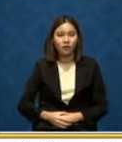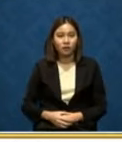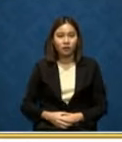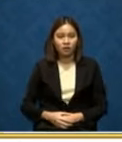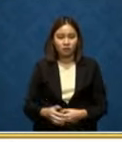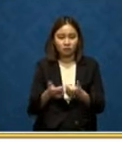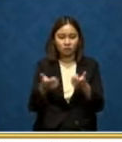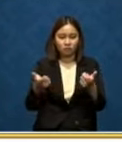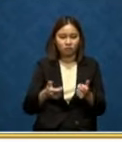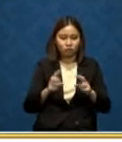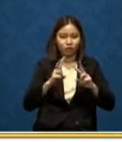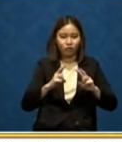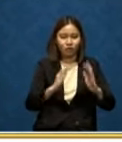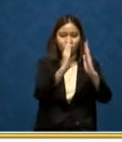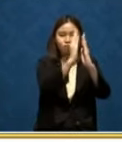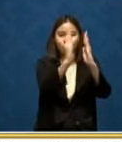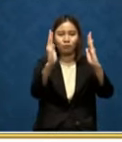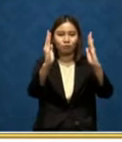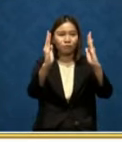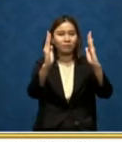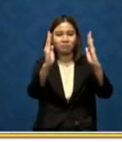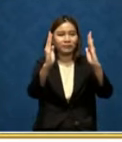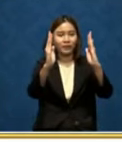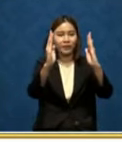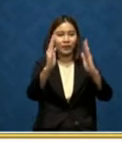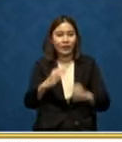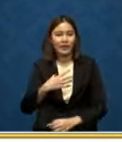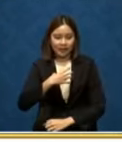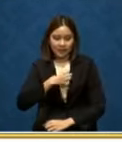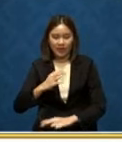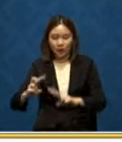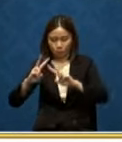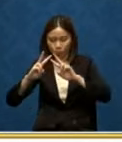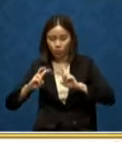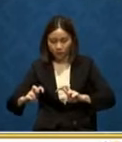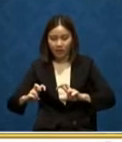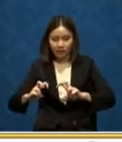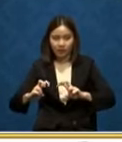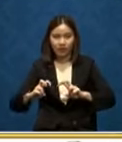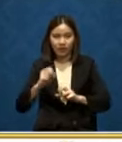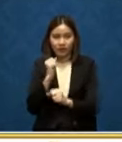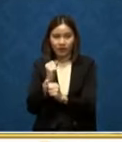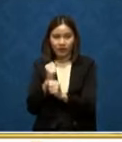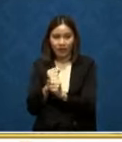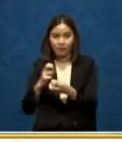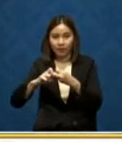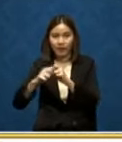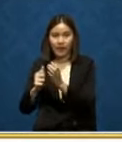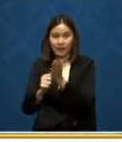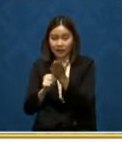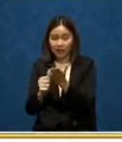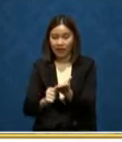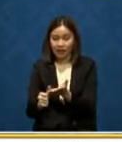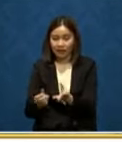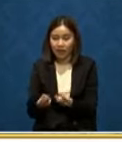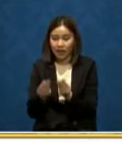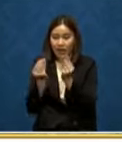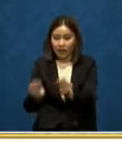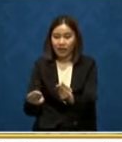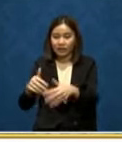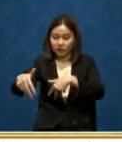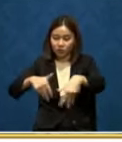งานวิจัยที่อยู่บนหิ้งแต่ต้องเป็นงานวิจัยที่เอาลงมาจากหิ้งและไปแก้ไขปัญหาในชีวิต